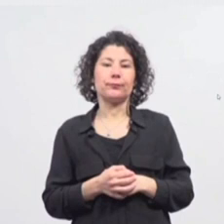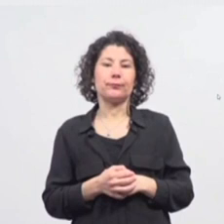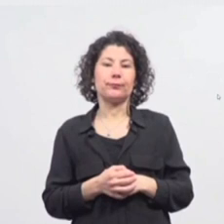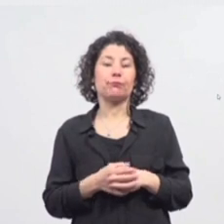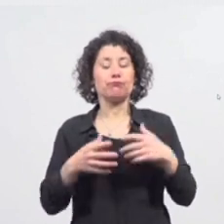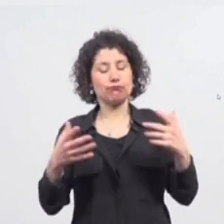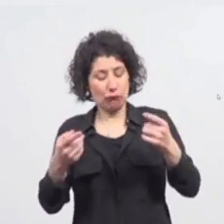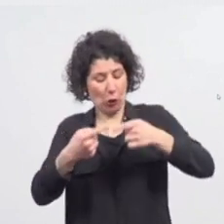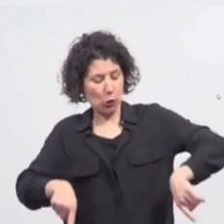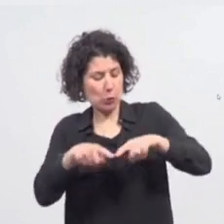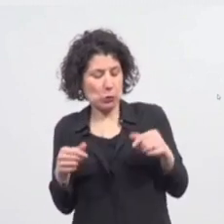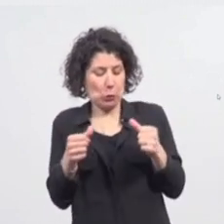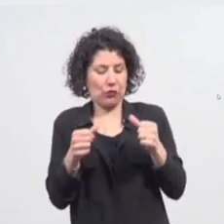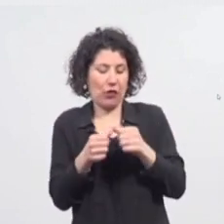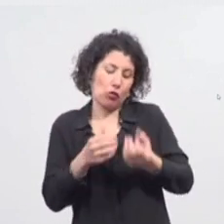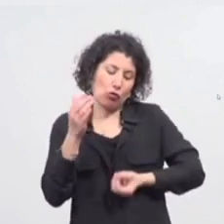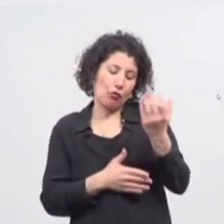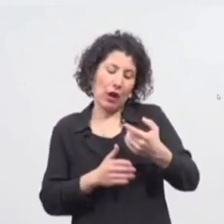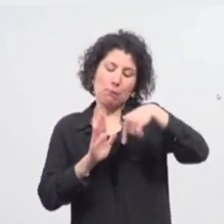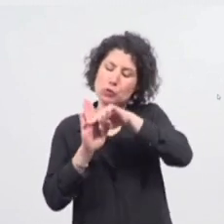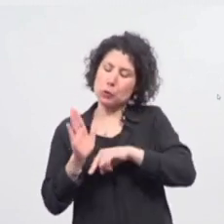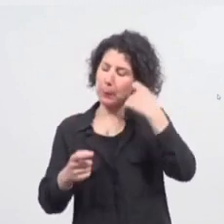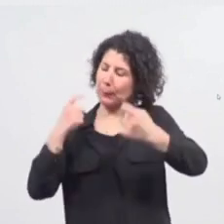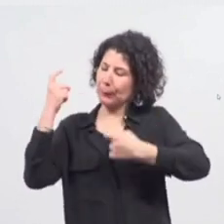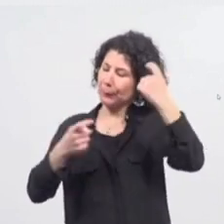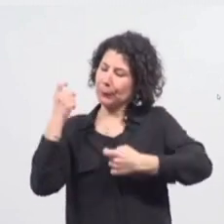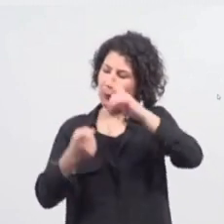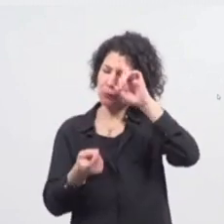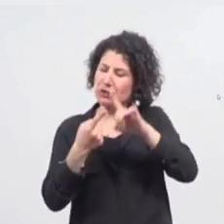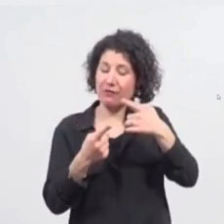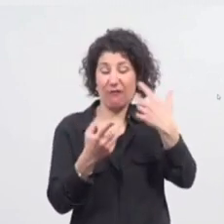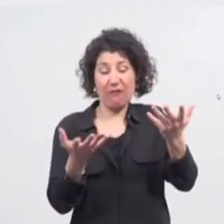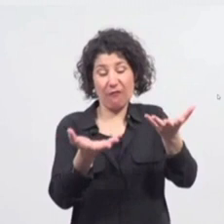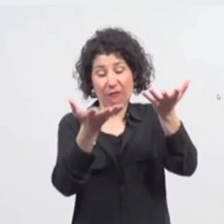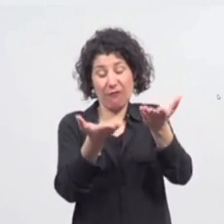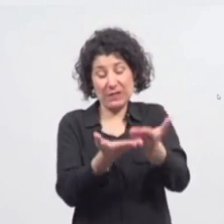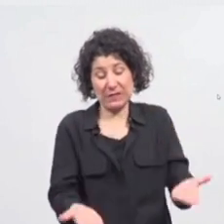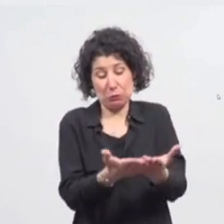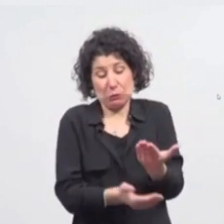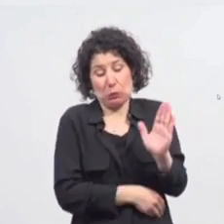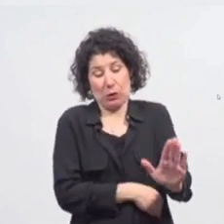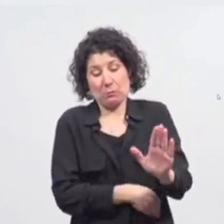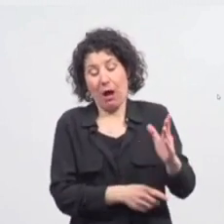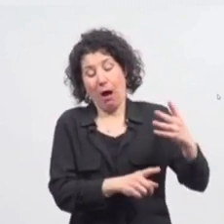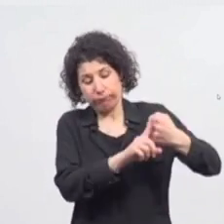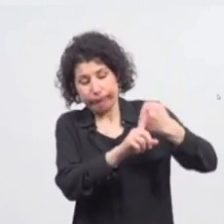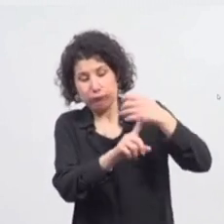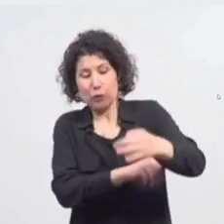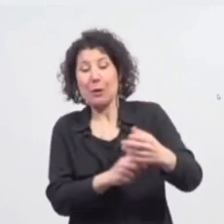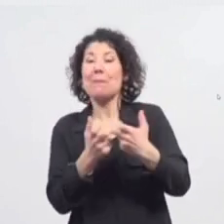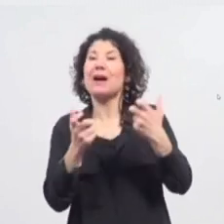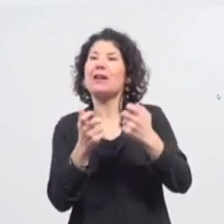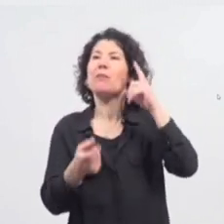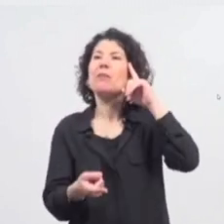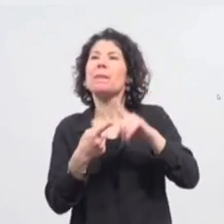d'autres mesures qui sont nécessaires pour lutter contre ce phénomène, notamment d'améliorer la traçabilité en ligne et